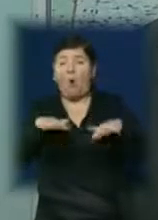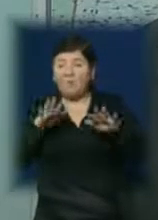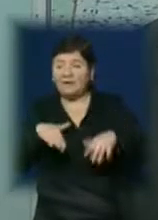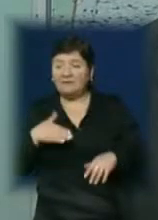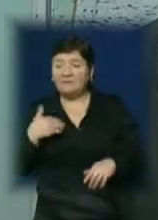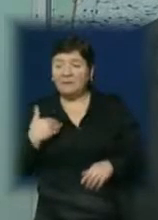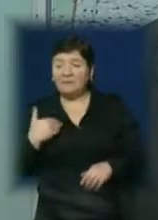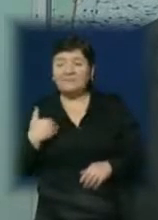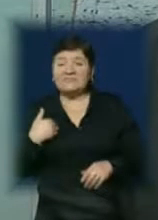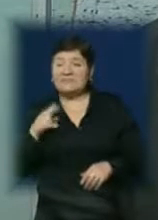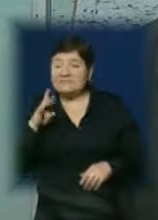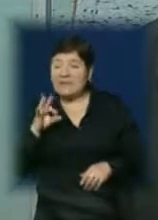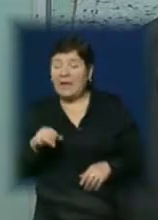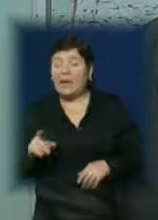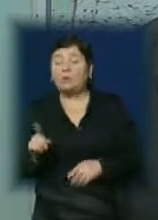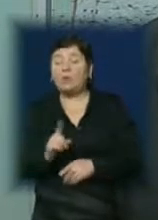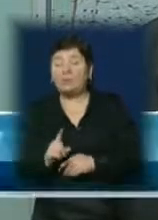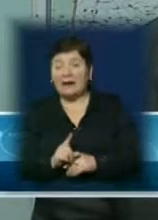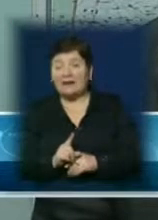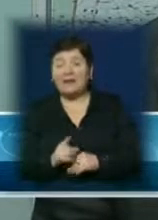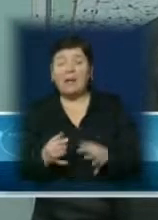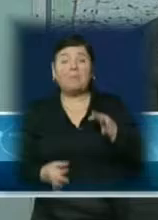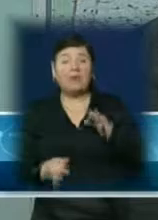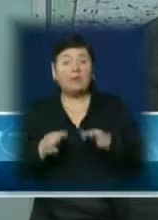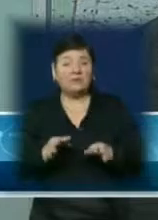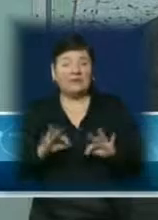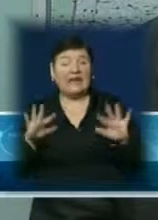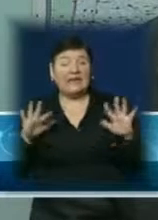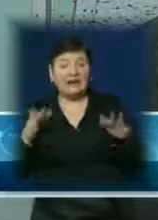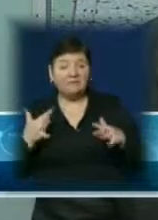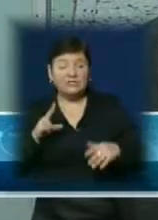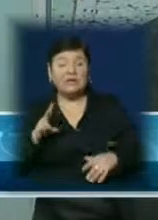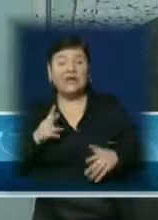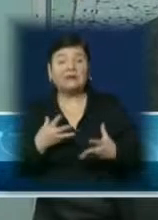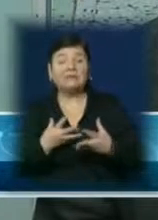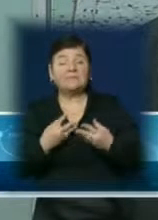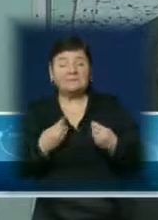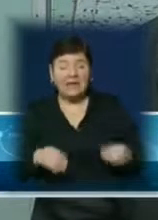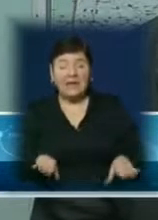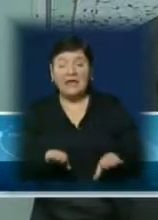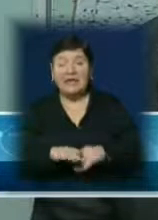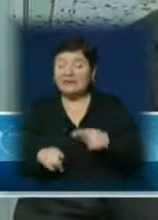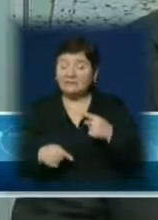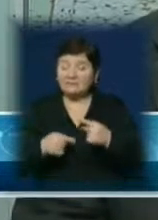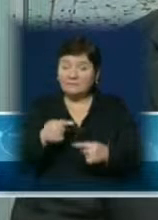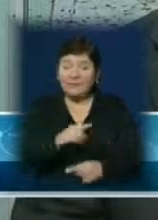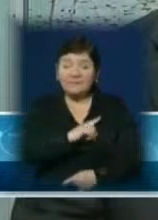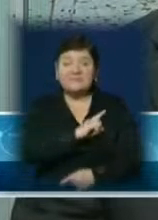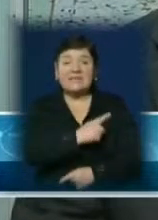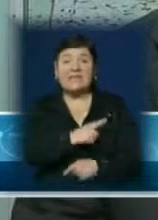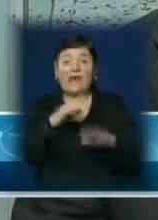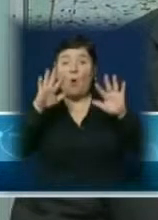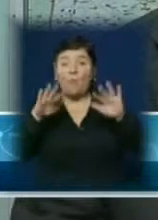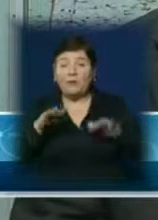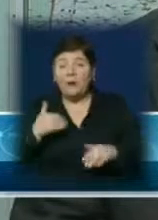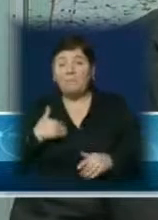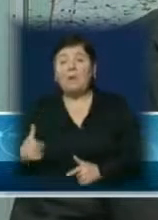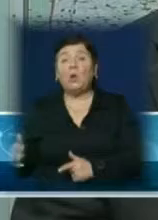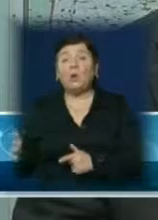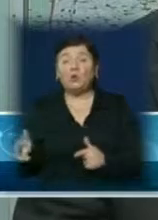что выпадет порядка 50-60 миллиметров, а выпало до 100. У гідрометеоцентрі запевняють,